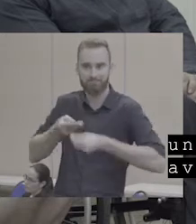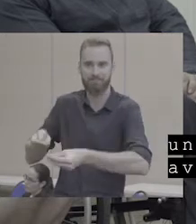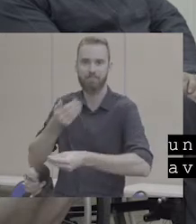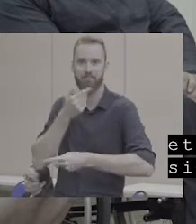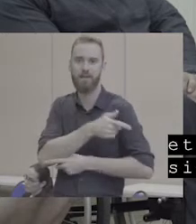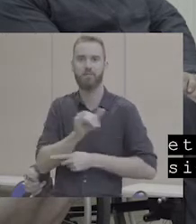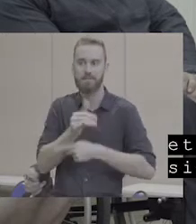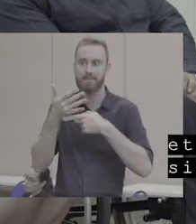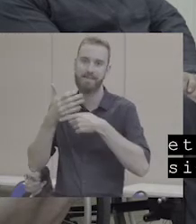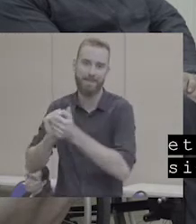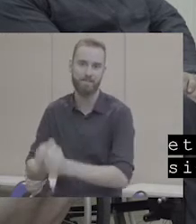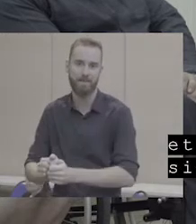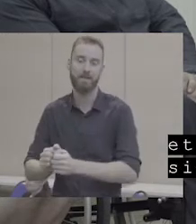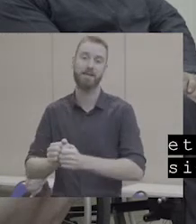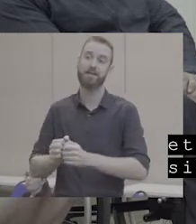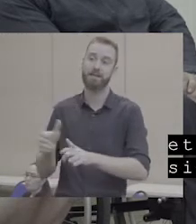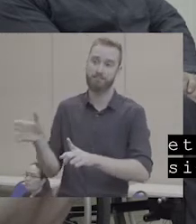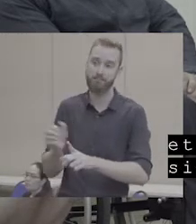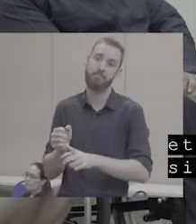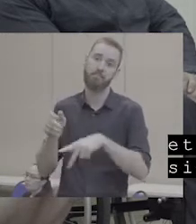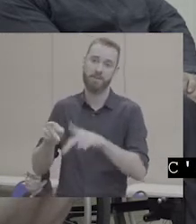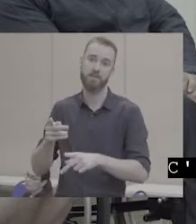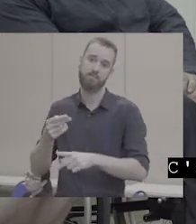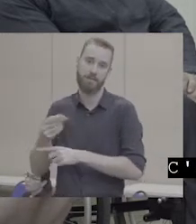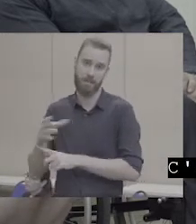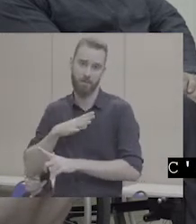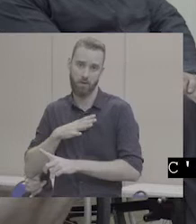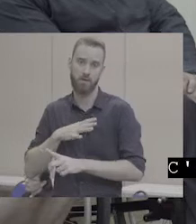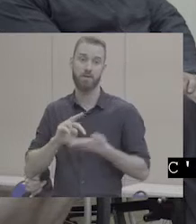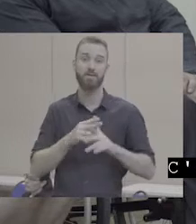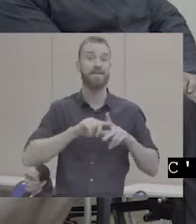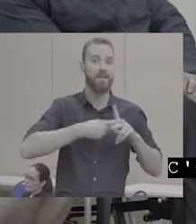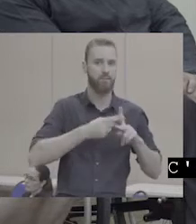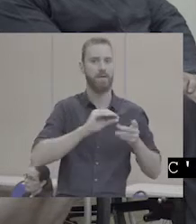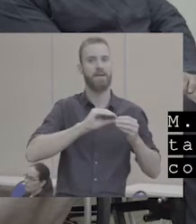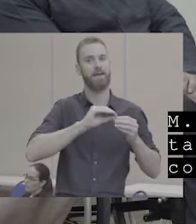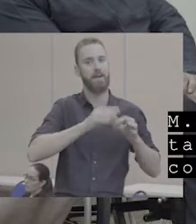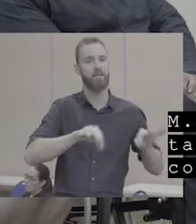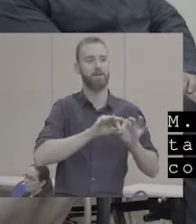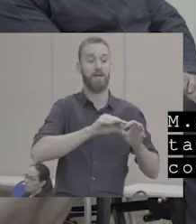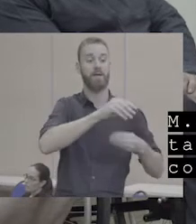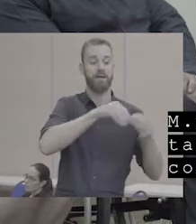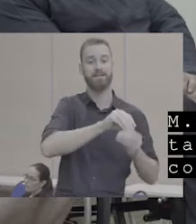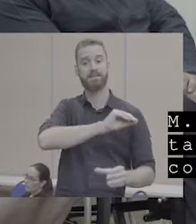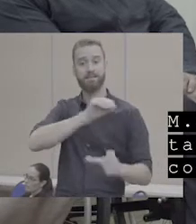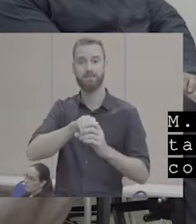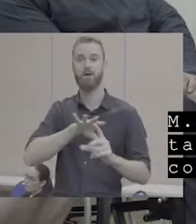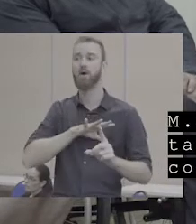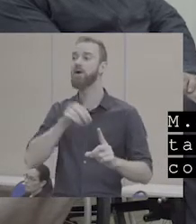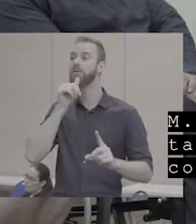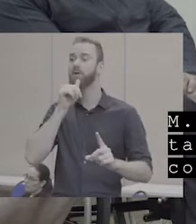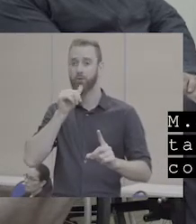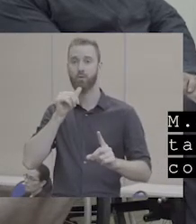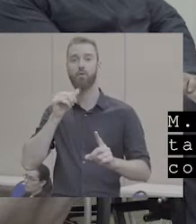logements adaptés et intégrer des personnes en situation de handicap. Donc ça, c'est une condition de départ. Monsieur Otis en a fait témoignage tantôt